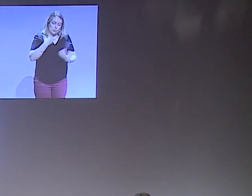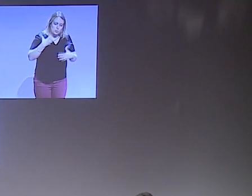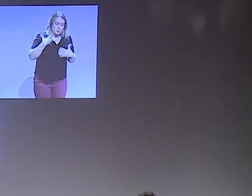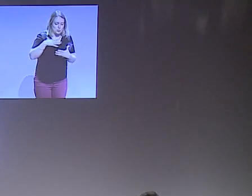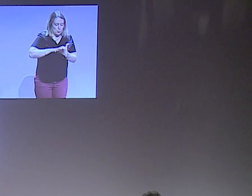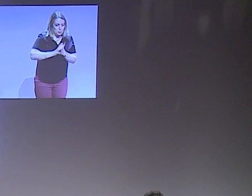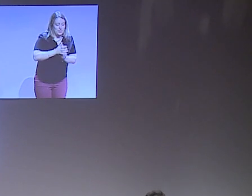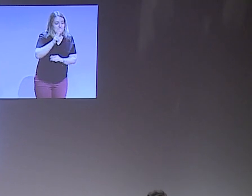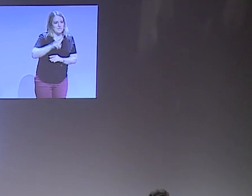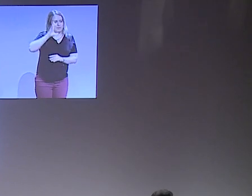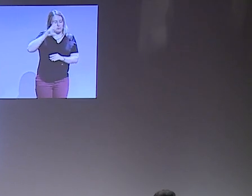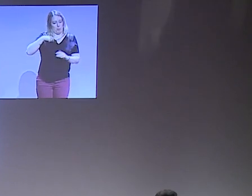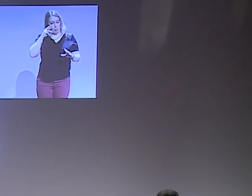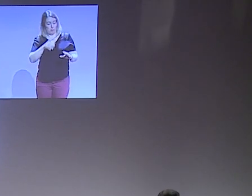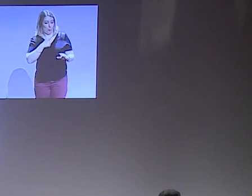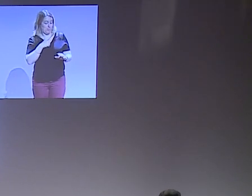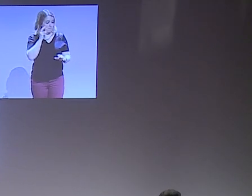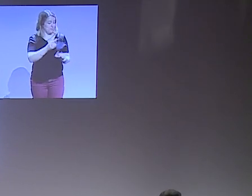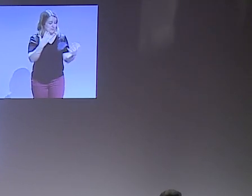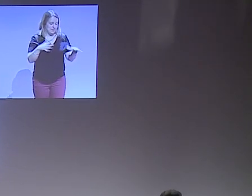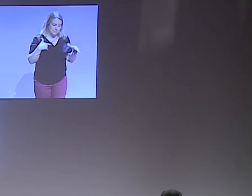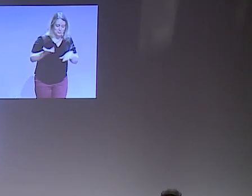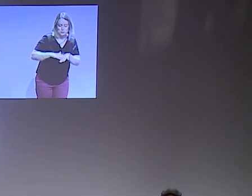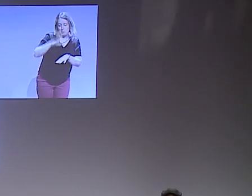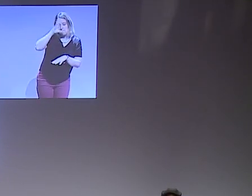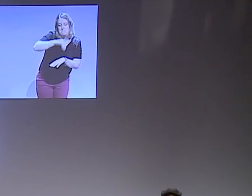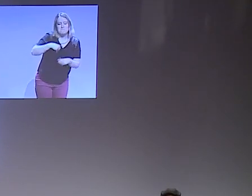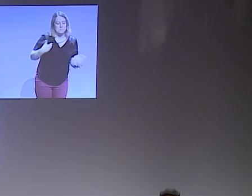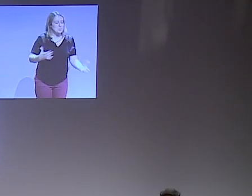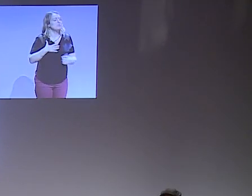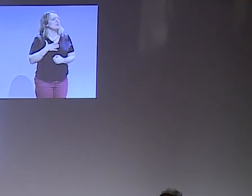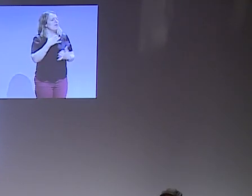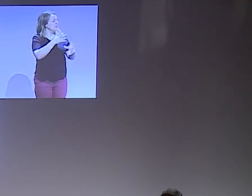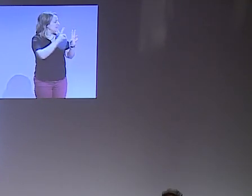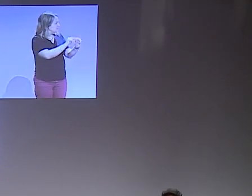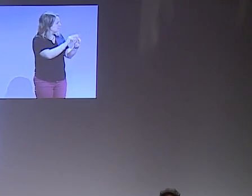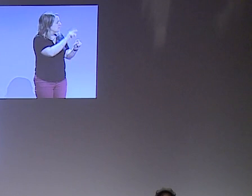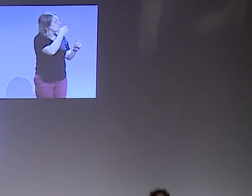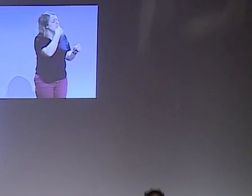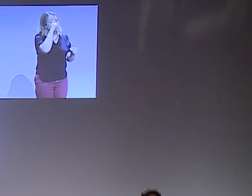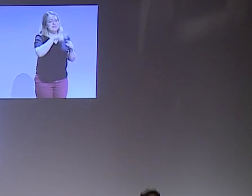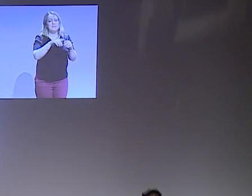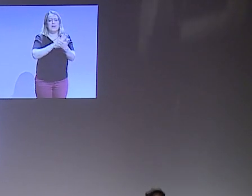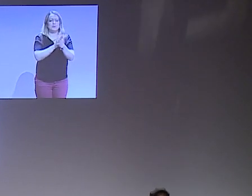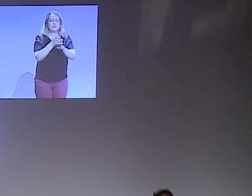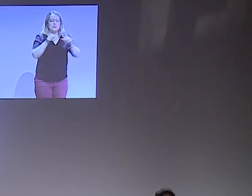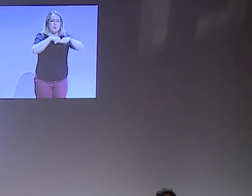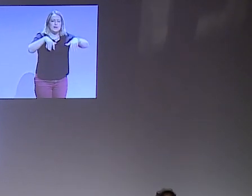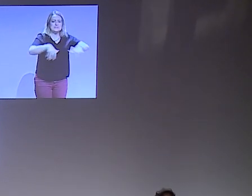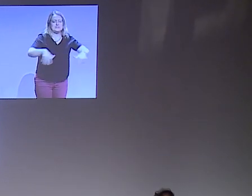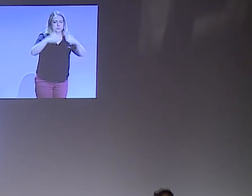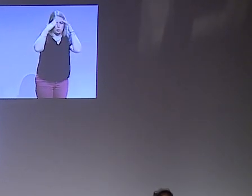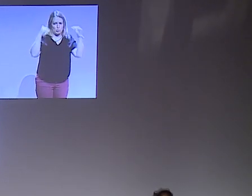les a vues à l'époque. Je voulais revenir sur le, puisque vous avez parlé de racines coréennes, sur cette